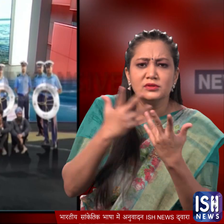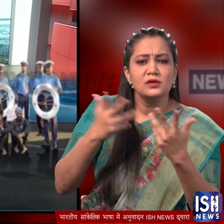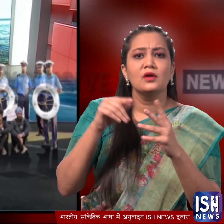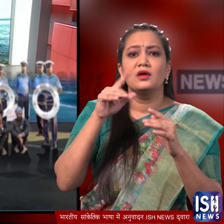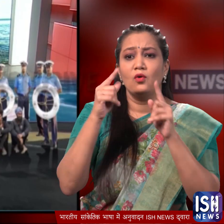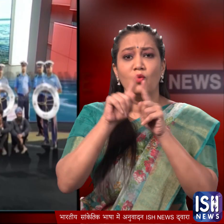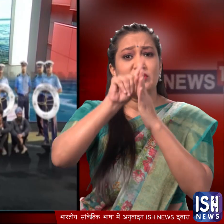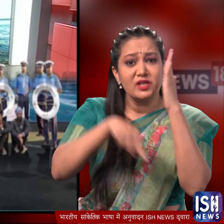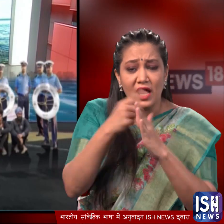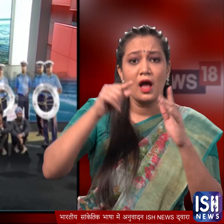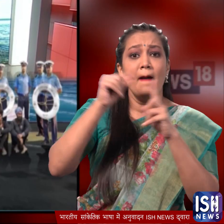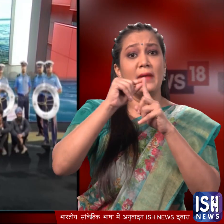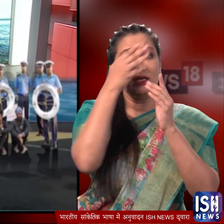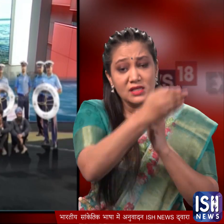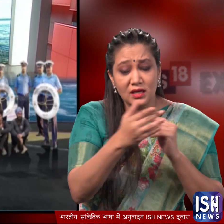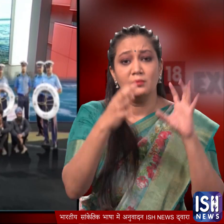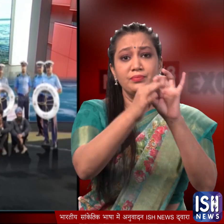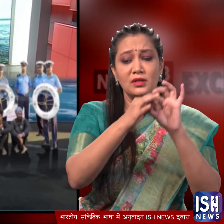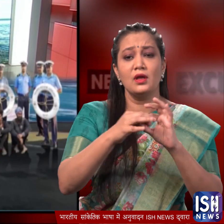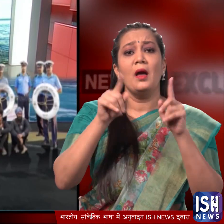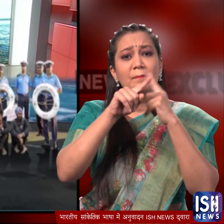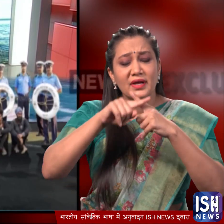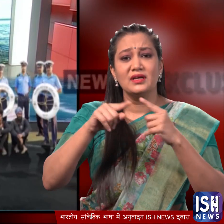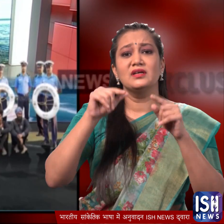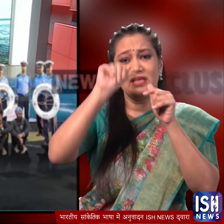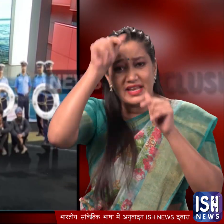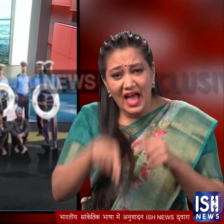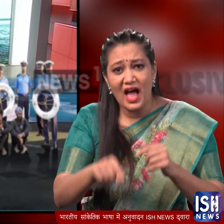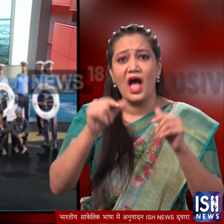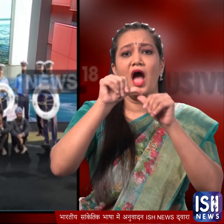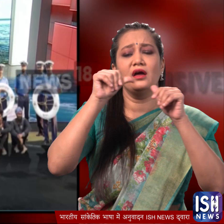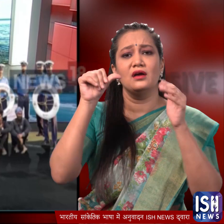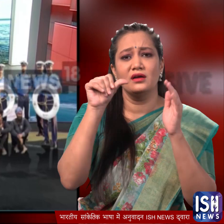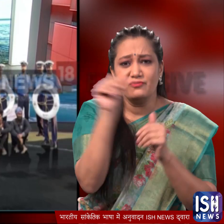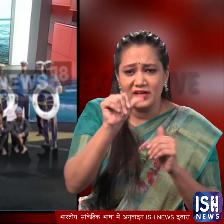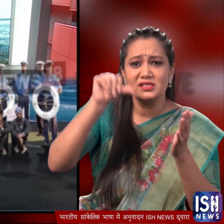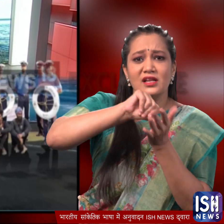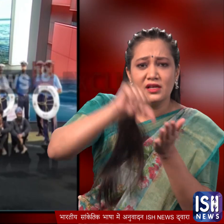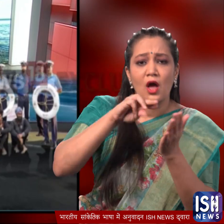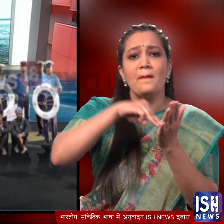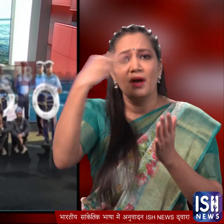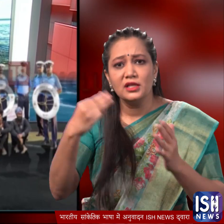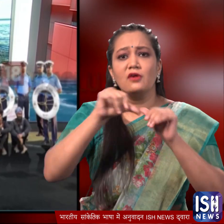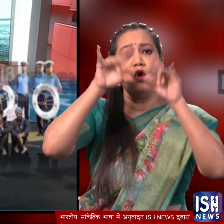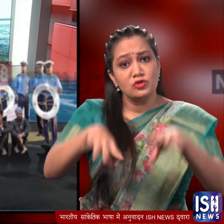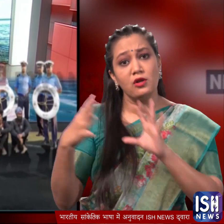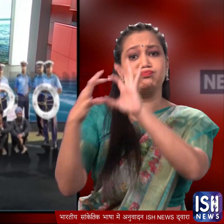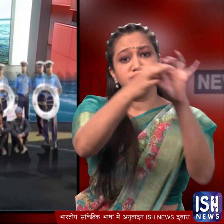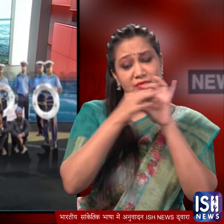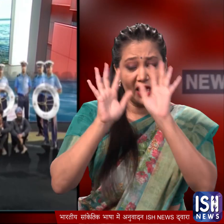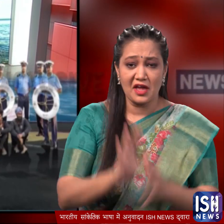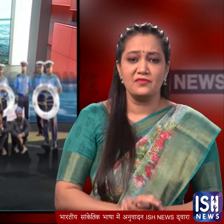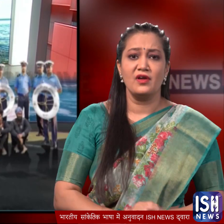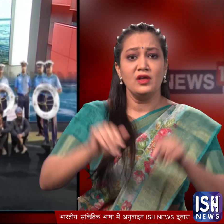कि इस गिरोह के तार श्रीलंका और पाकिस्तान से जुड़े हैं और इसका जाल भारत के अलावा अफगानिस्तान, ईरान, मालदीव और ऑस्ट्रेलिया तक फैला